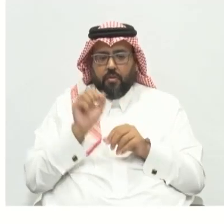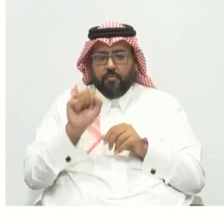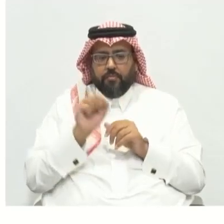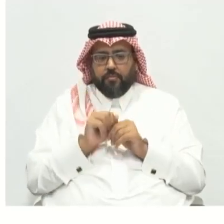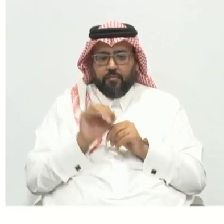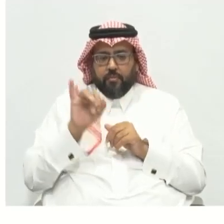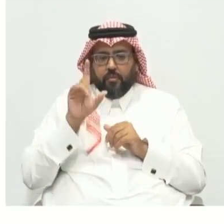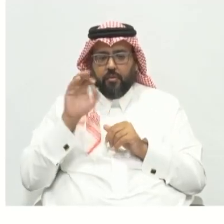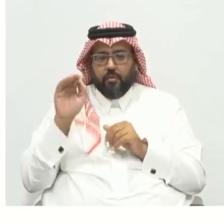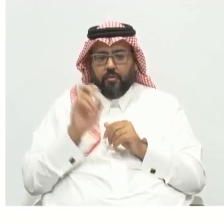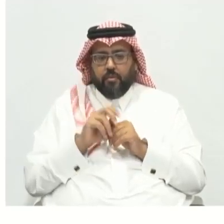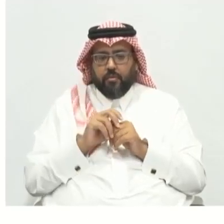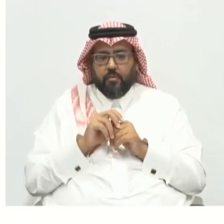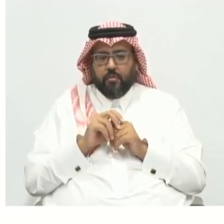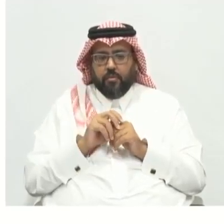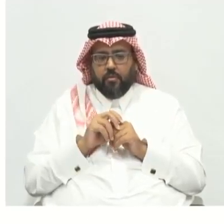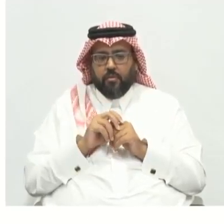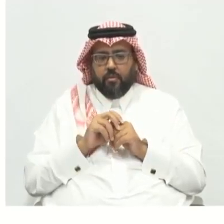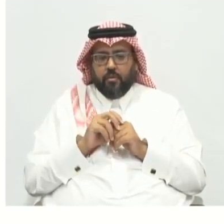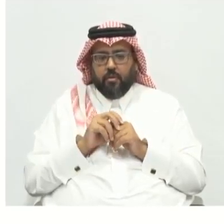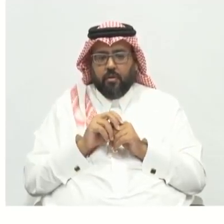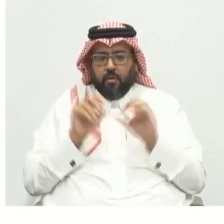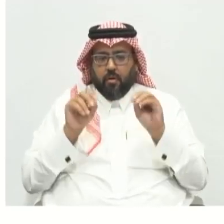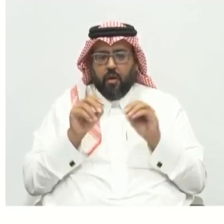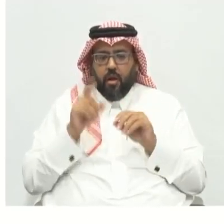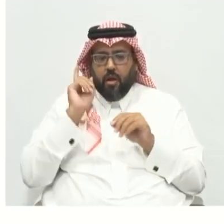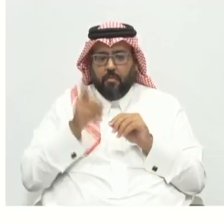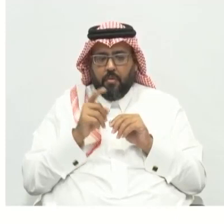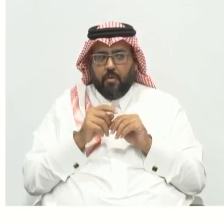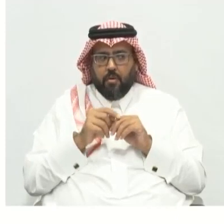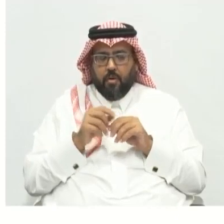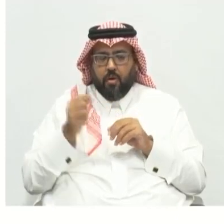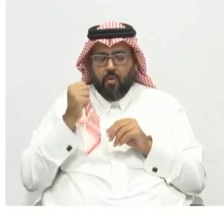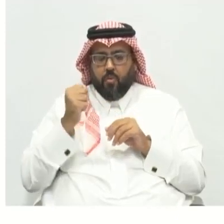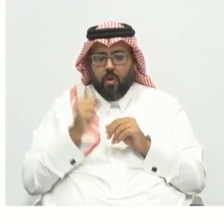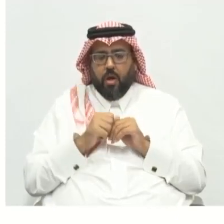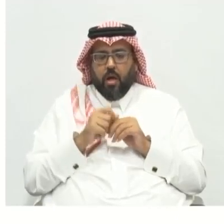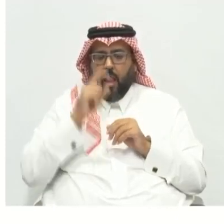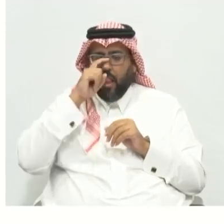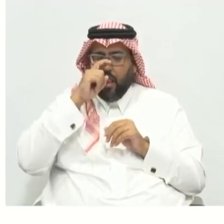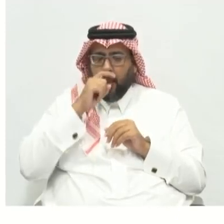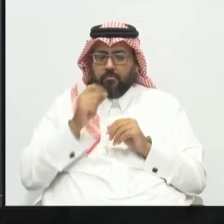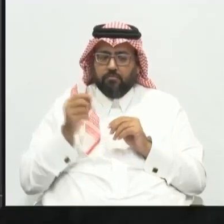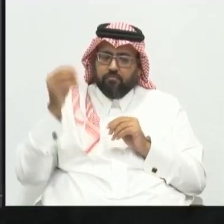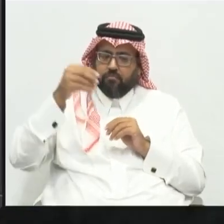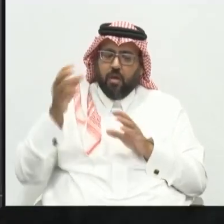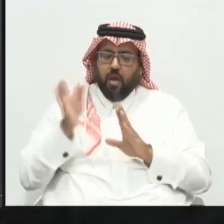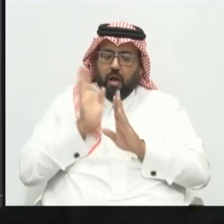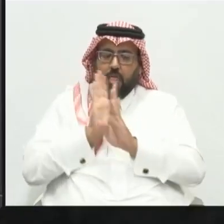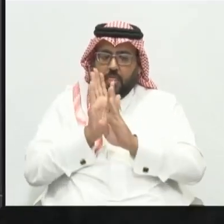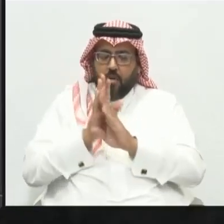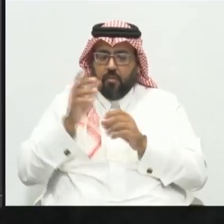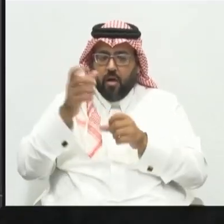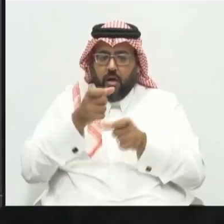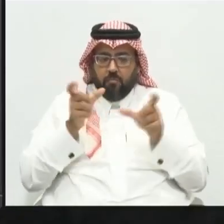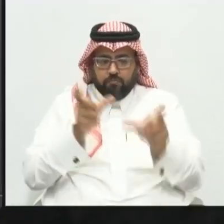حمايه مصالحه وقد يضطره الامر الى الاستعانه بقوه تكفل له حمايه ما يظن